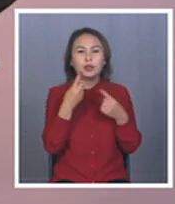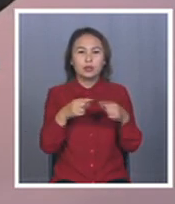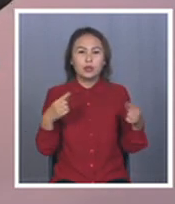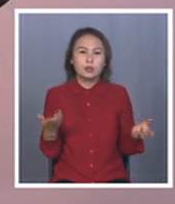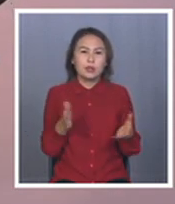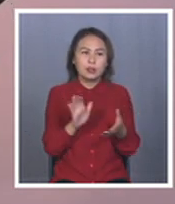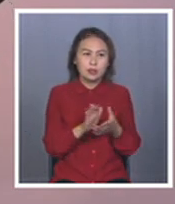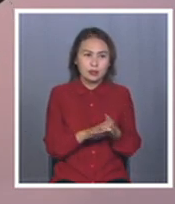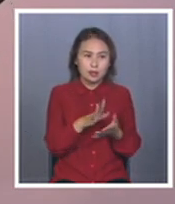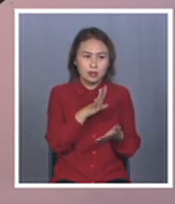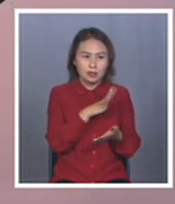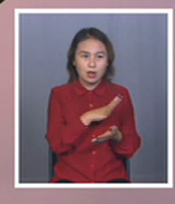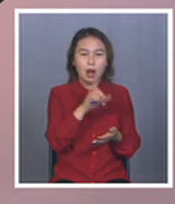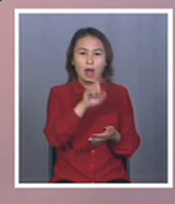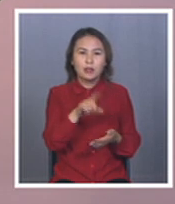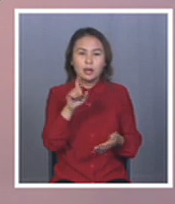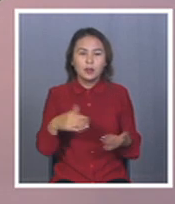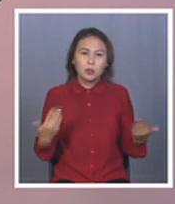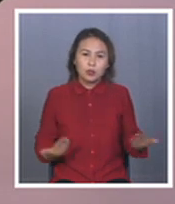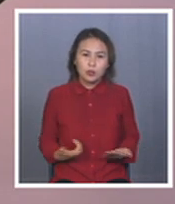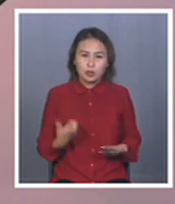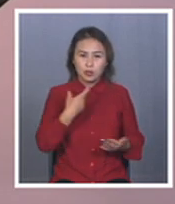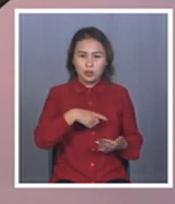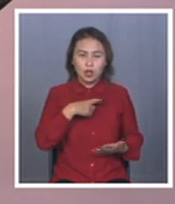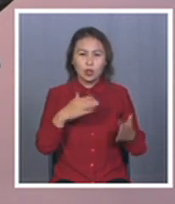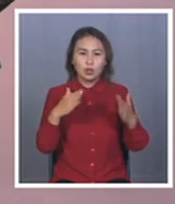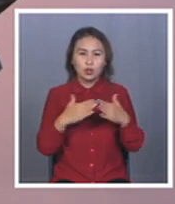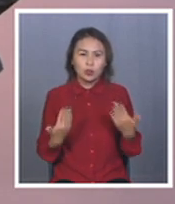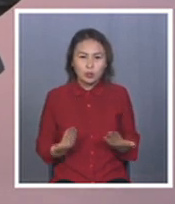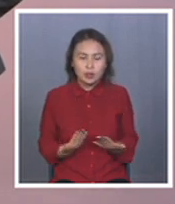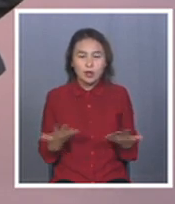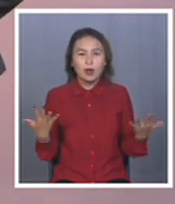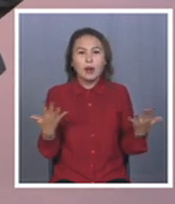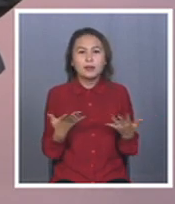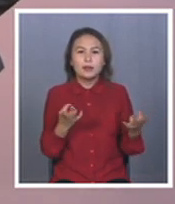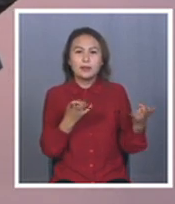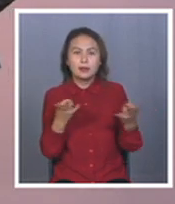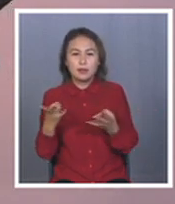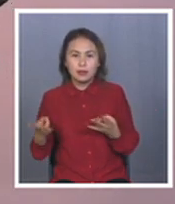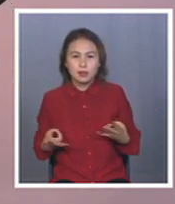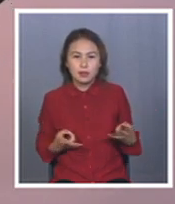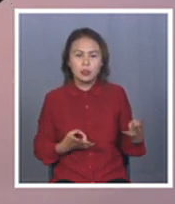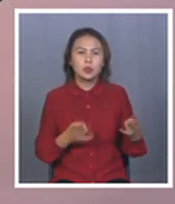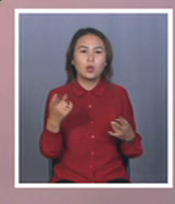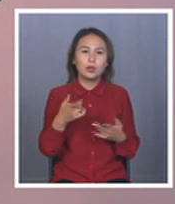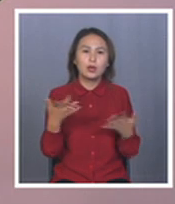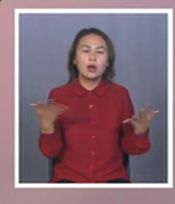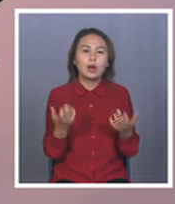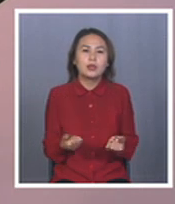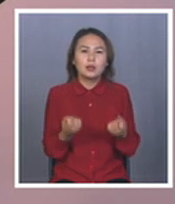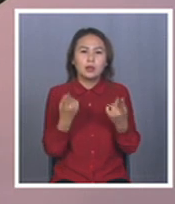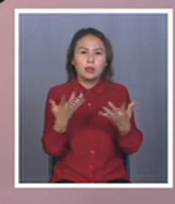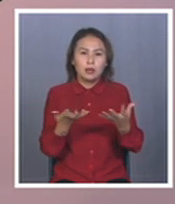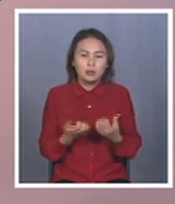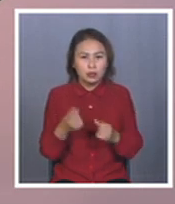таныстыңдар. Адамның өзіне, үй тұрмысына қандай заттар керек екенін, оны қайдан алатынын